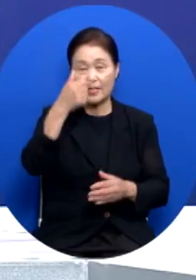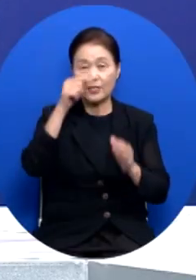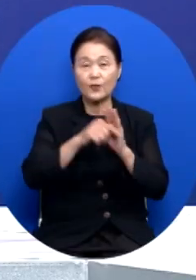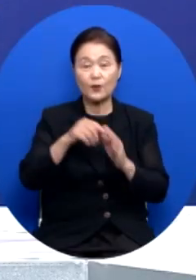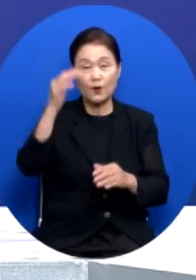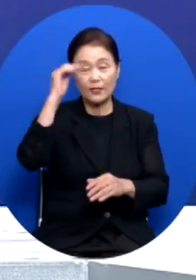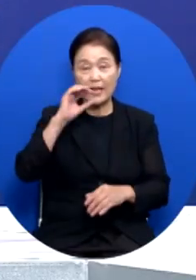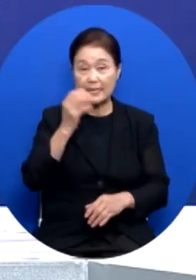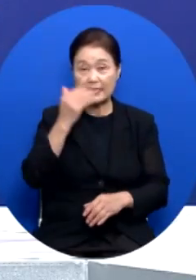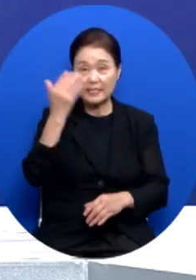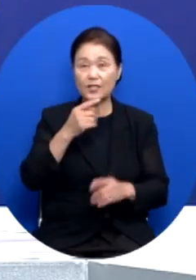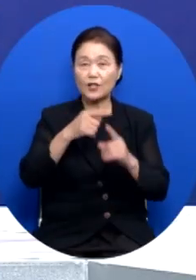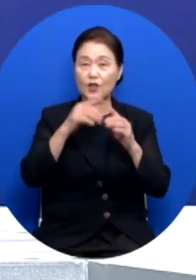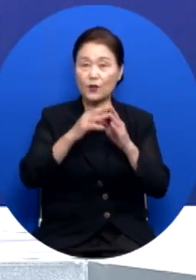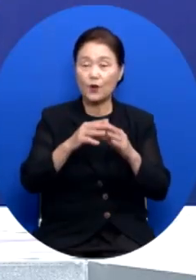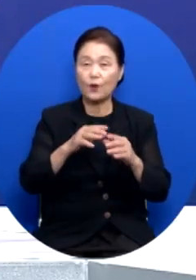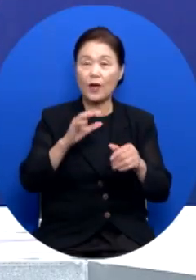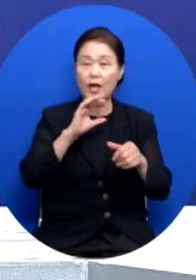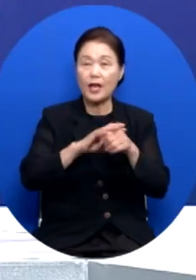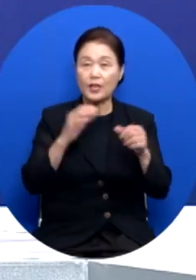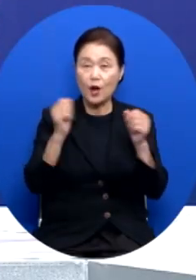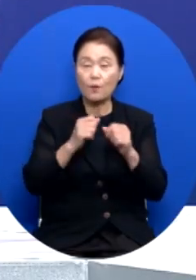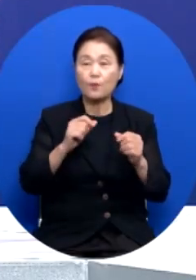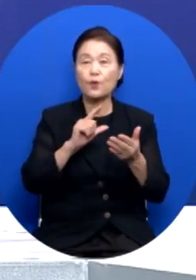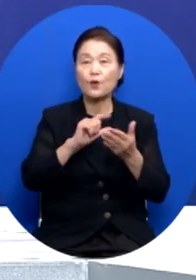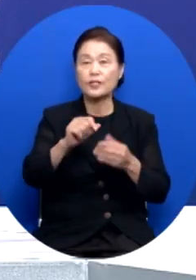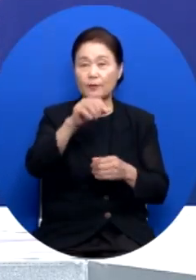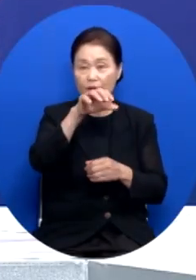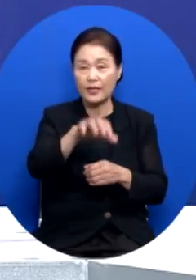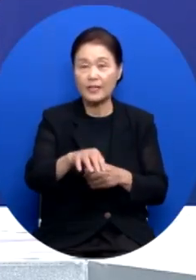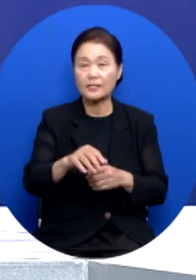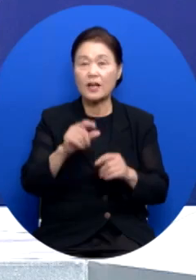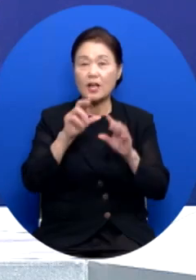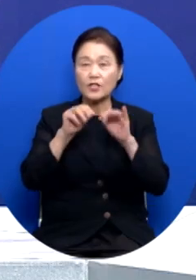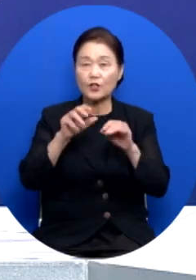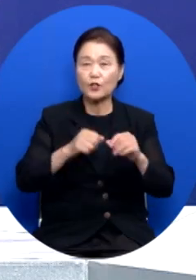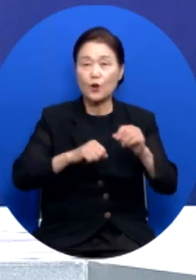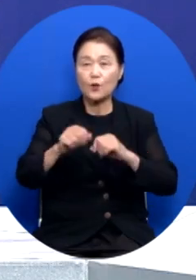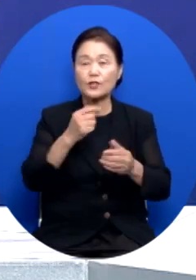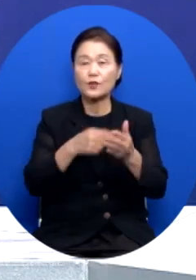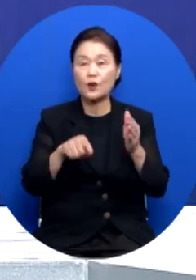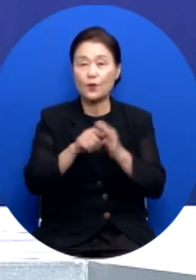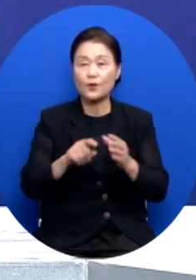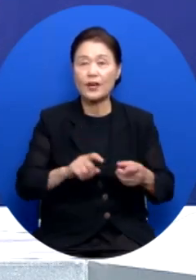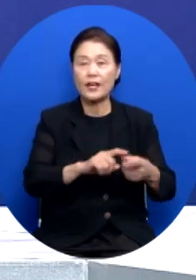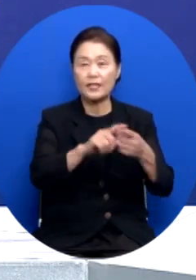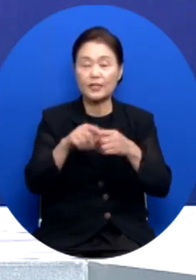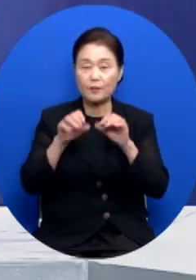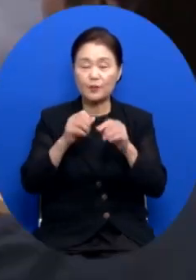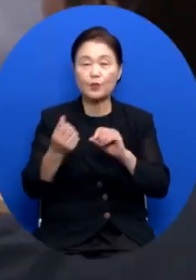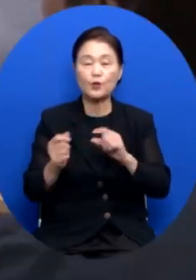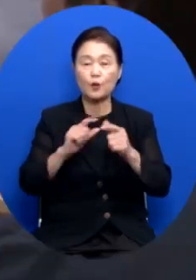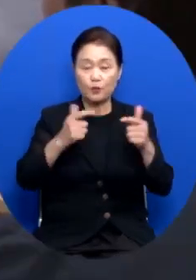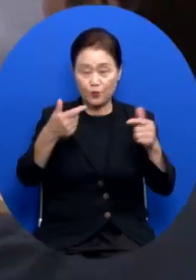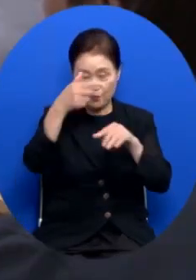기독교 대한선교교회 경북지방회가 전도 활성화를 위한 연합전도 부흥집회를 개최했습니다.